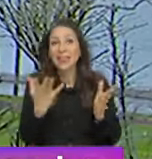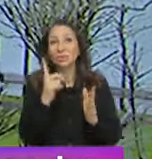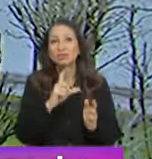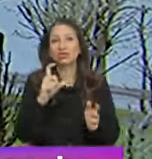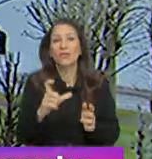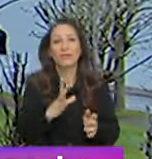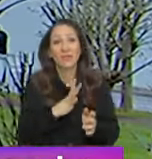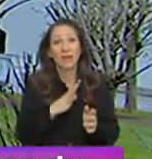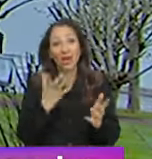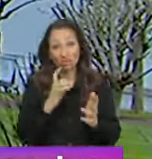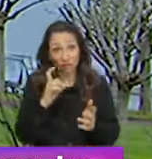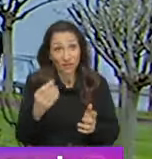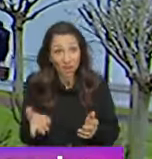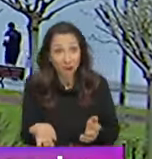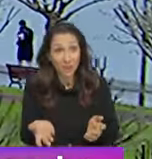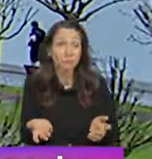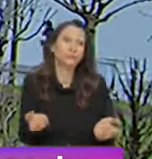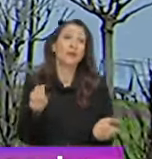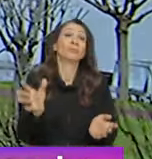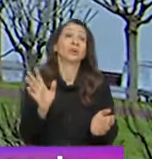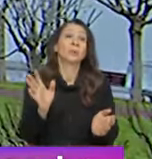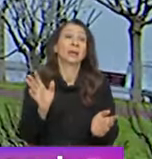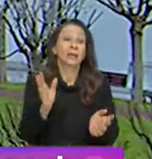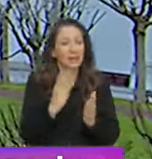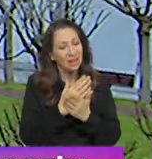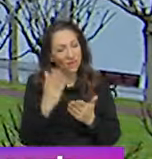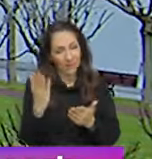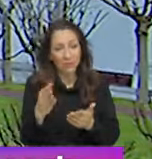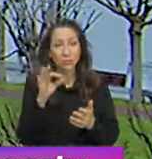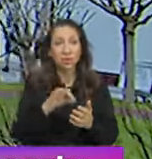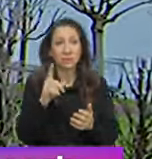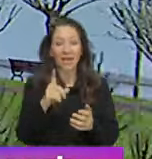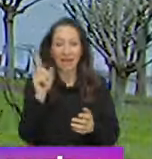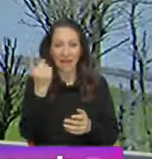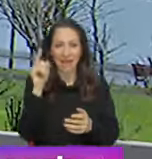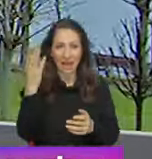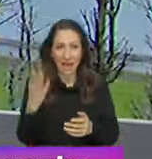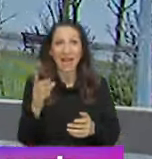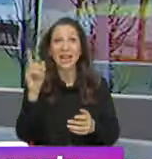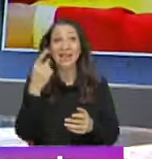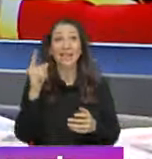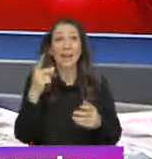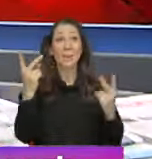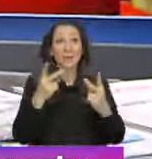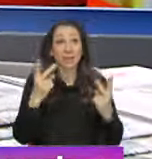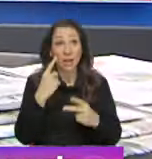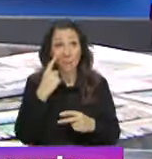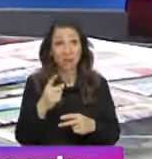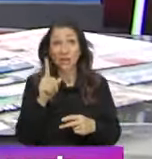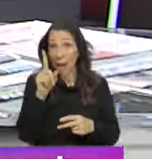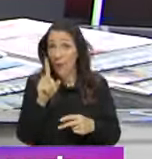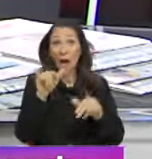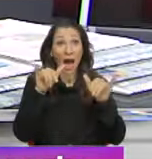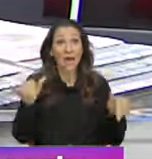nasıl bir yanıt verecek ya da yanıt verecek mi vermeyecek mi devam edelim şimdi liderler liderlerin mesajlarına bakacağız ama